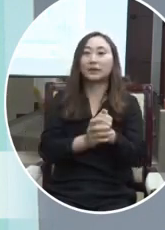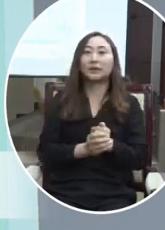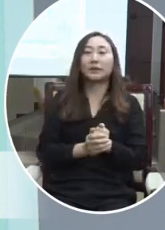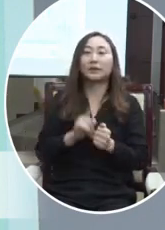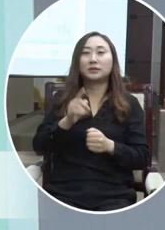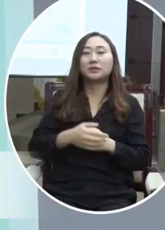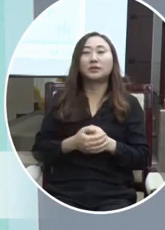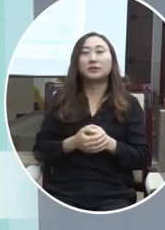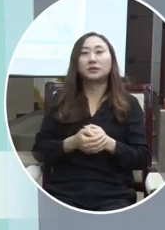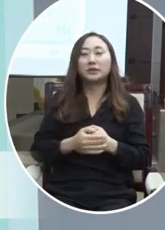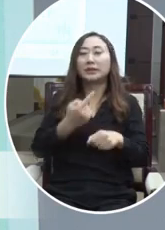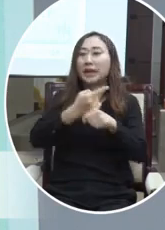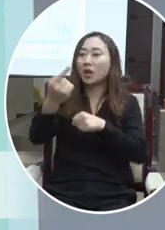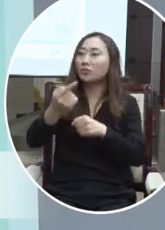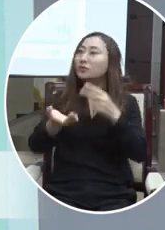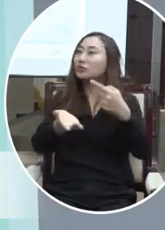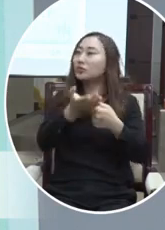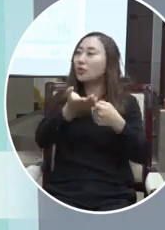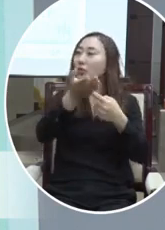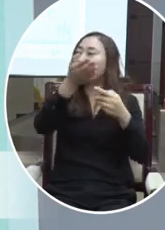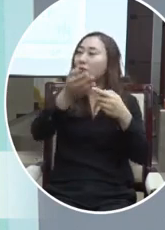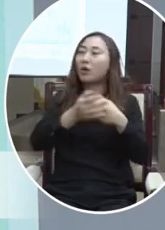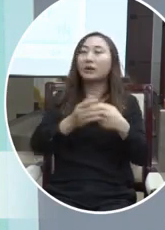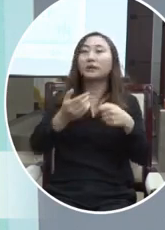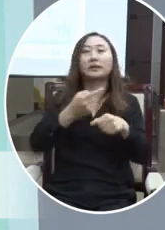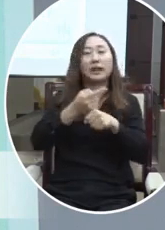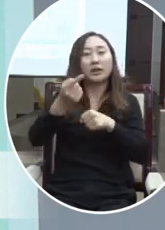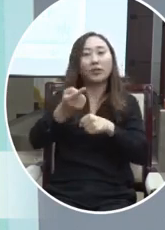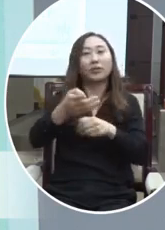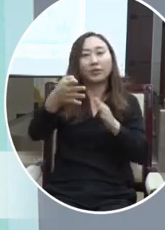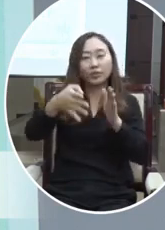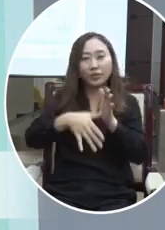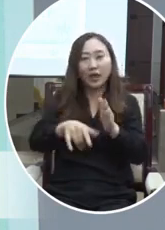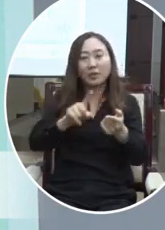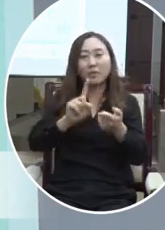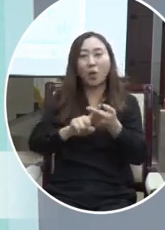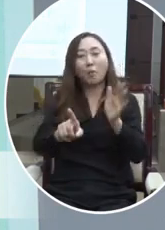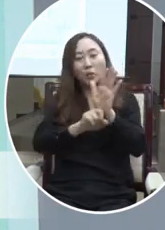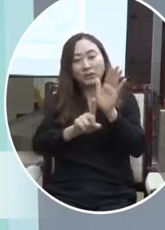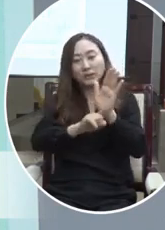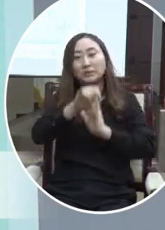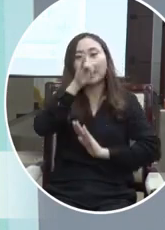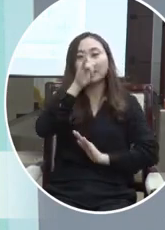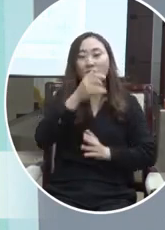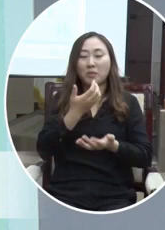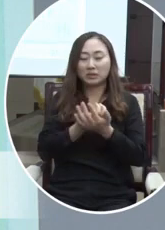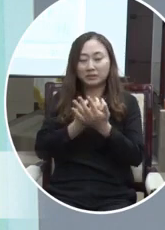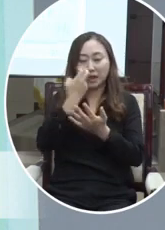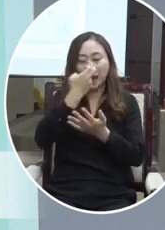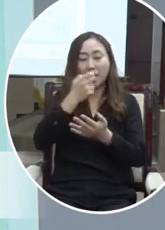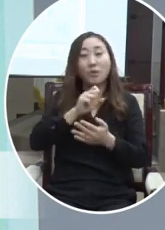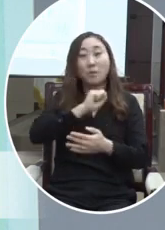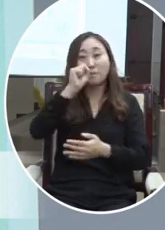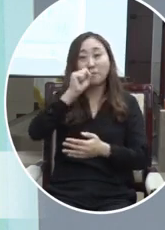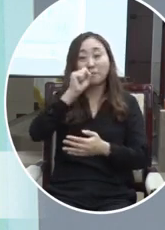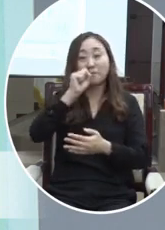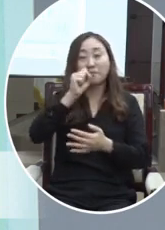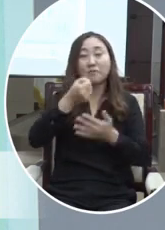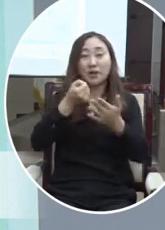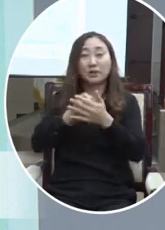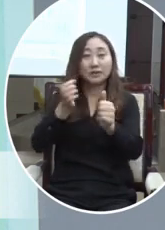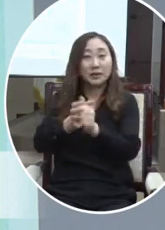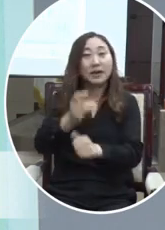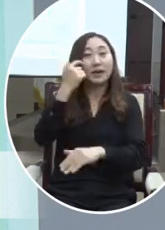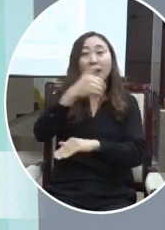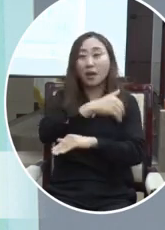우리구 탄소중립지원센터는 내년 초 공개 모집과 서류 심사 등을 통해 지정하여 운영할 예정입니다.